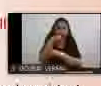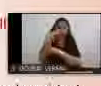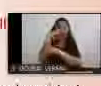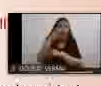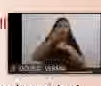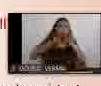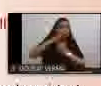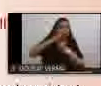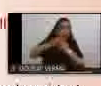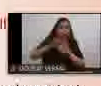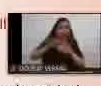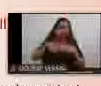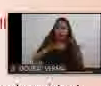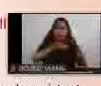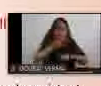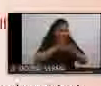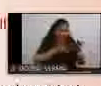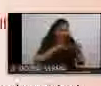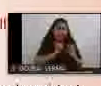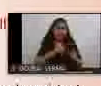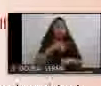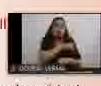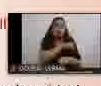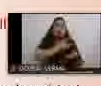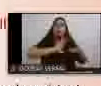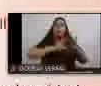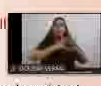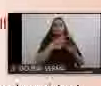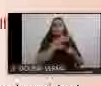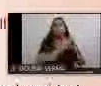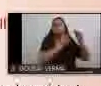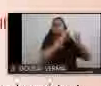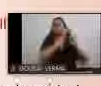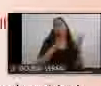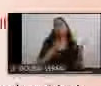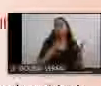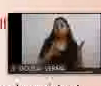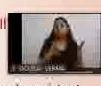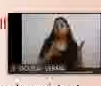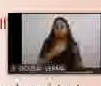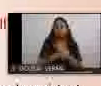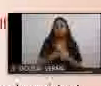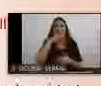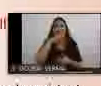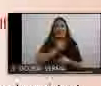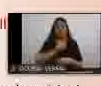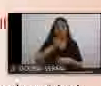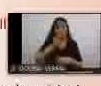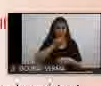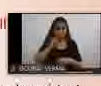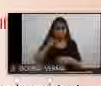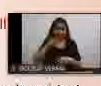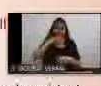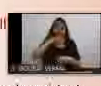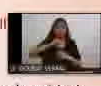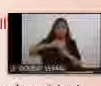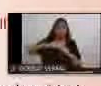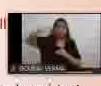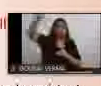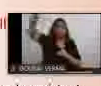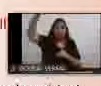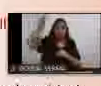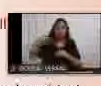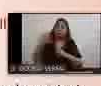ये skills नहीं develop कर पाएंगे. अगर 11 साल के बच्चे को इतना भी नहीं पामर ग्रास, हाथ का